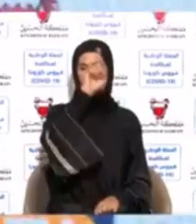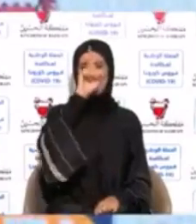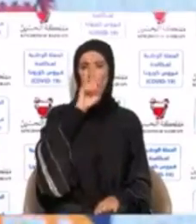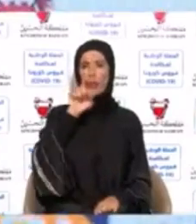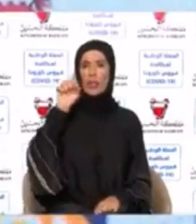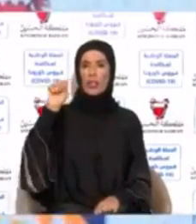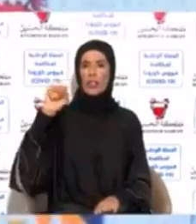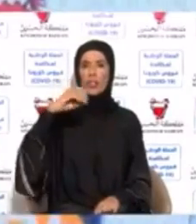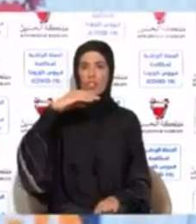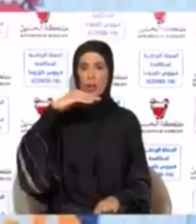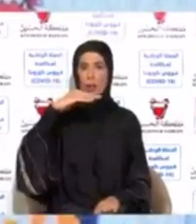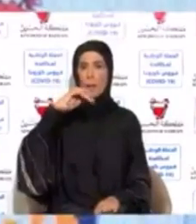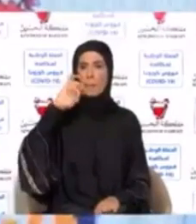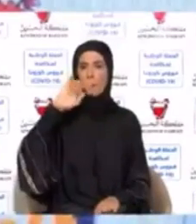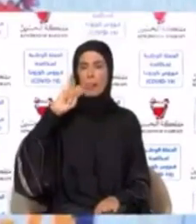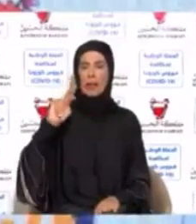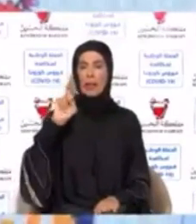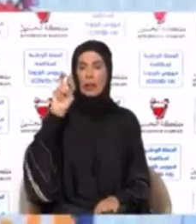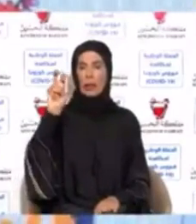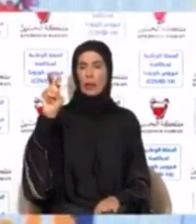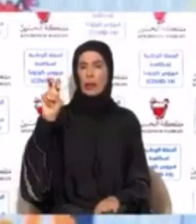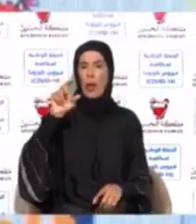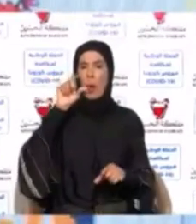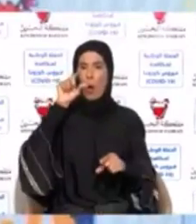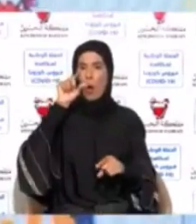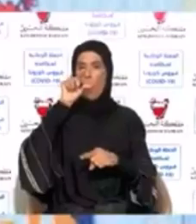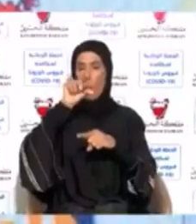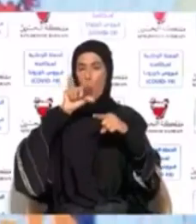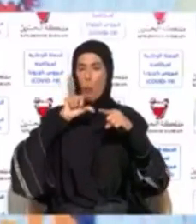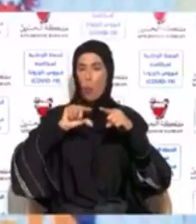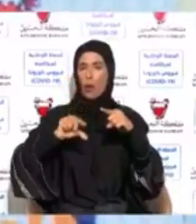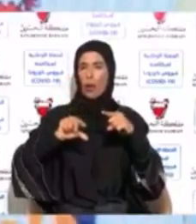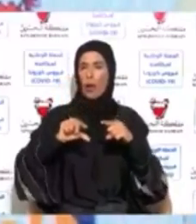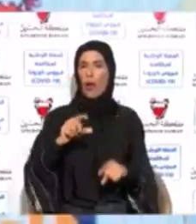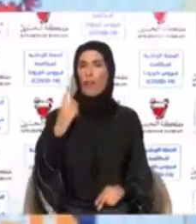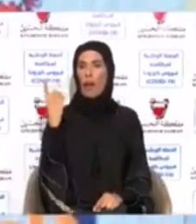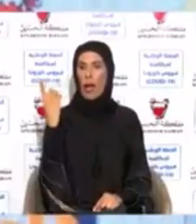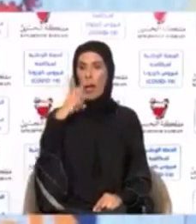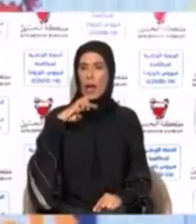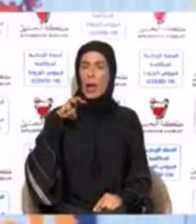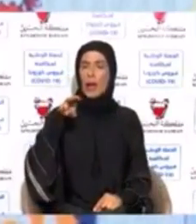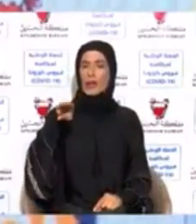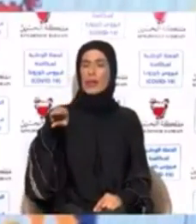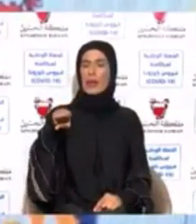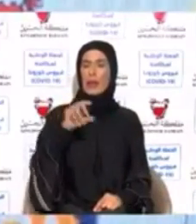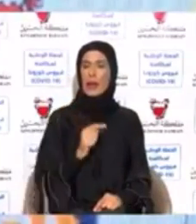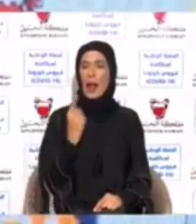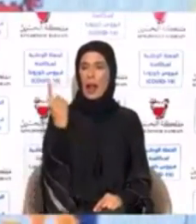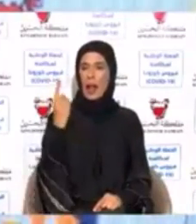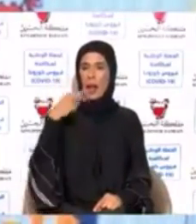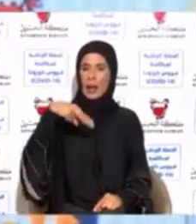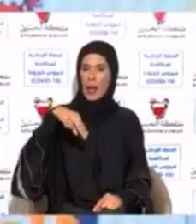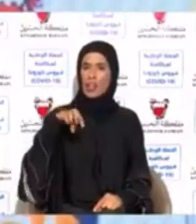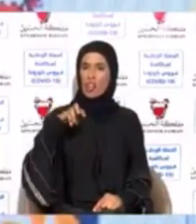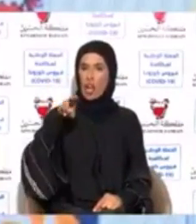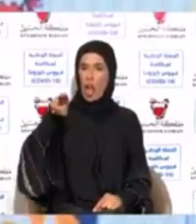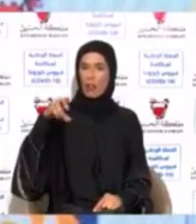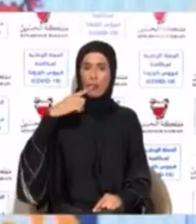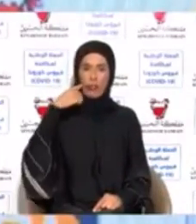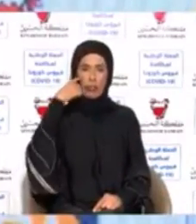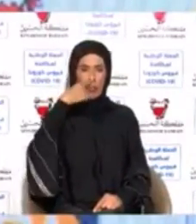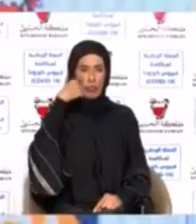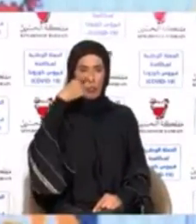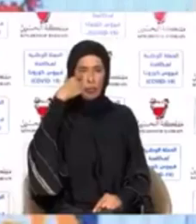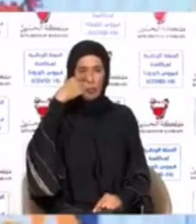سؤال للدكتورة جميلة. معدل الفحوصات اليومية يتراوح بين 10,000 و11,000 فحص